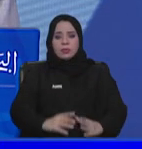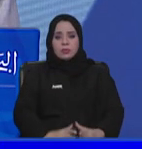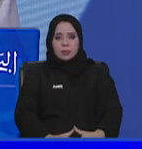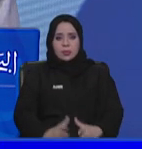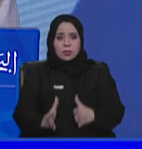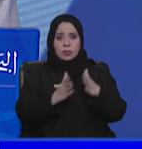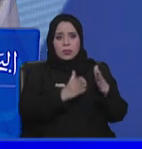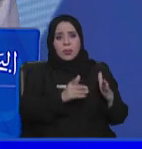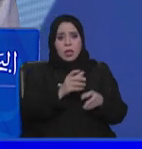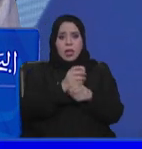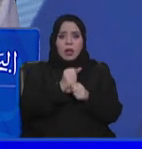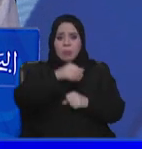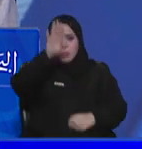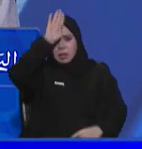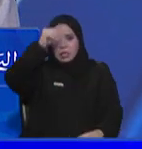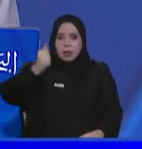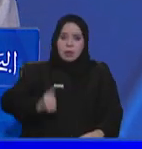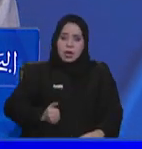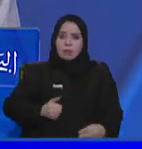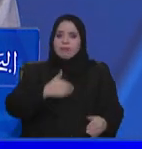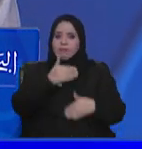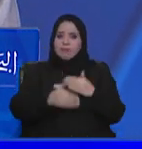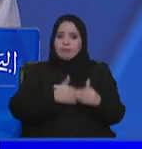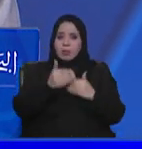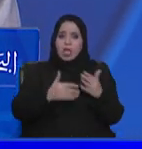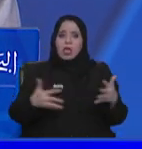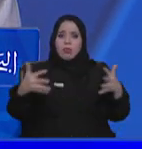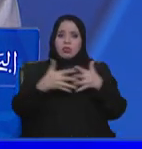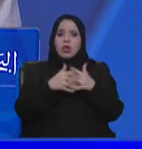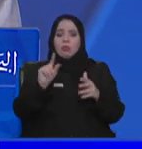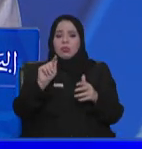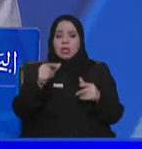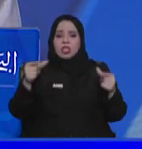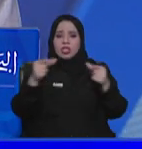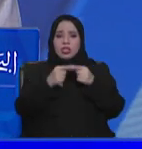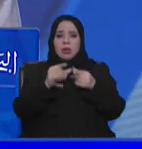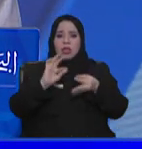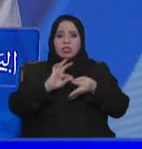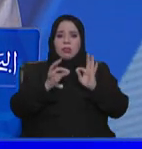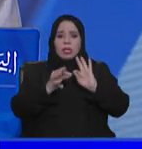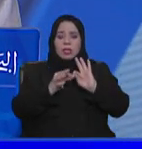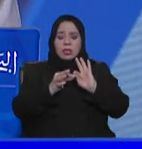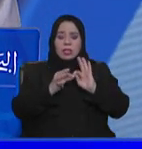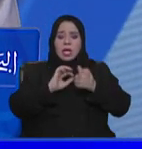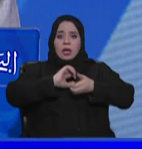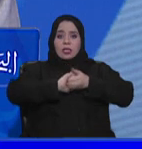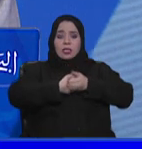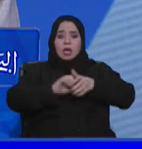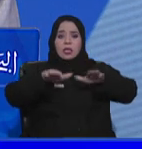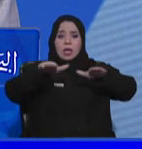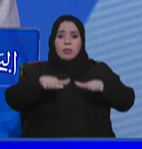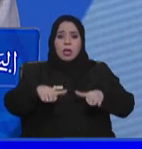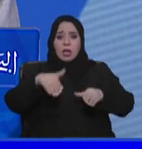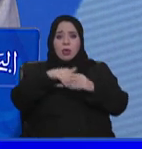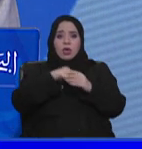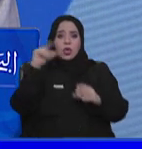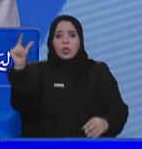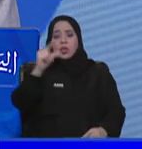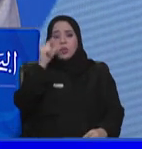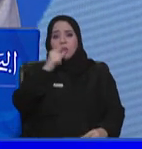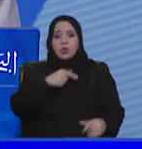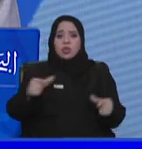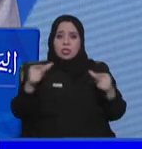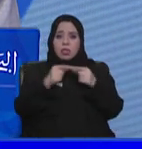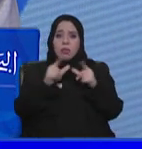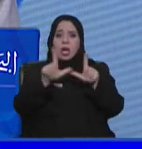هذا هو تحرص مملكه البحرين بشكل دائم على مشاركتها الفاعله في مختلف اجتماعات الجمعيه العامه للاتحاد البرلماني